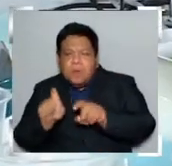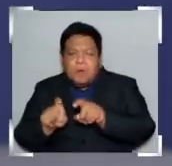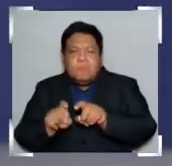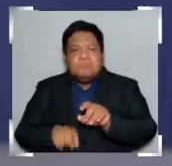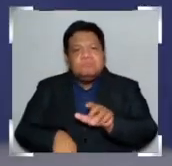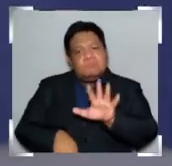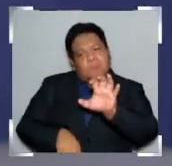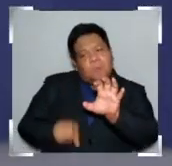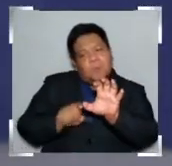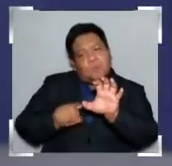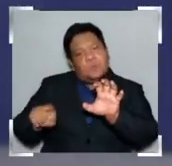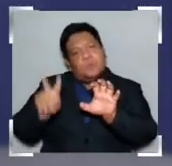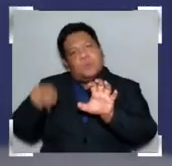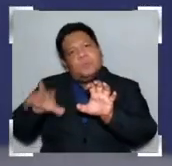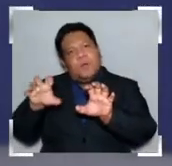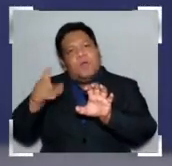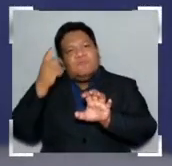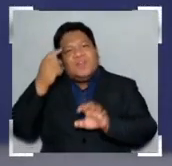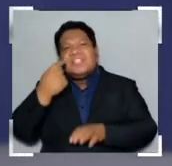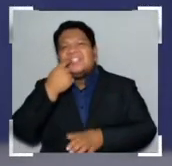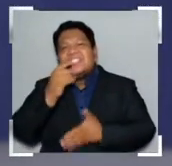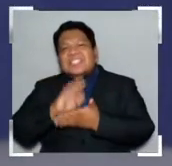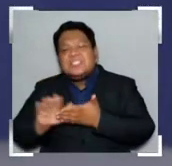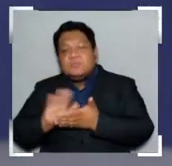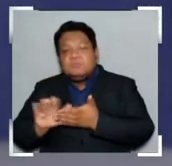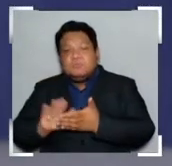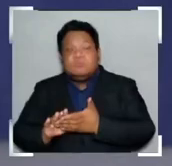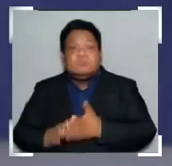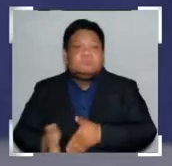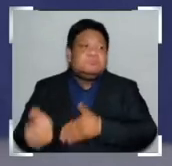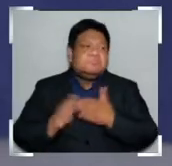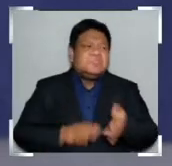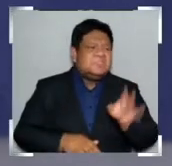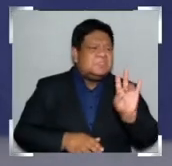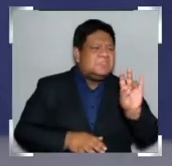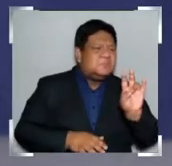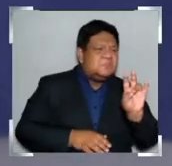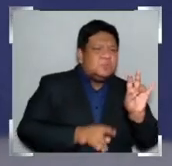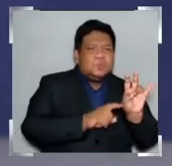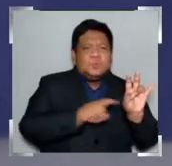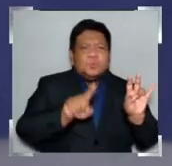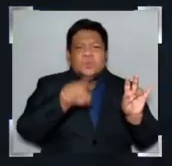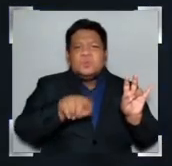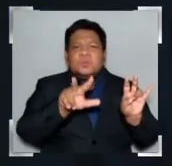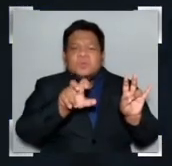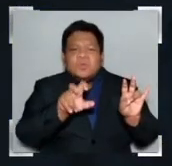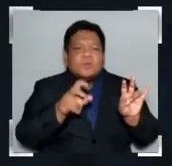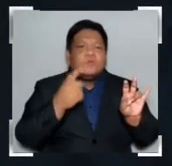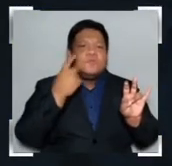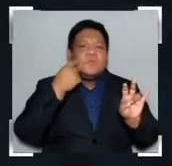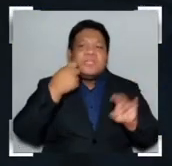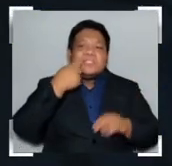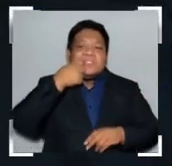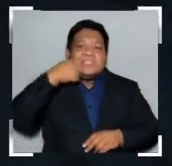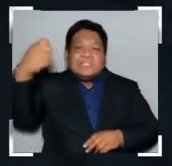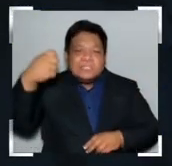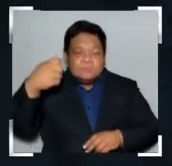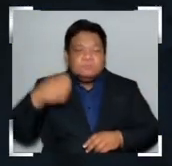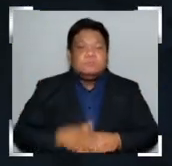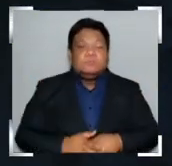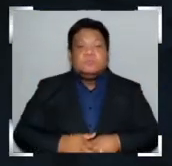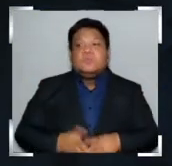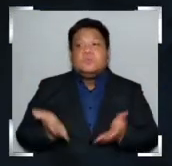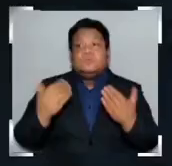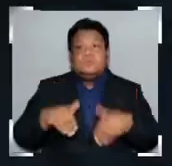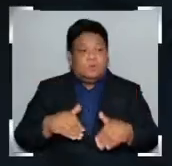prophylaxis. 700 naman hanggang mahigit 1,300 ang bunot o tooth extraction, habang hanggang 2,000 pesos